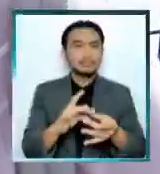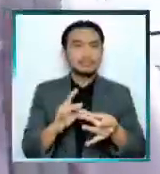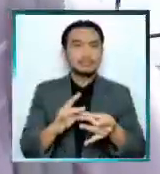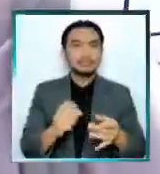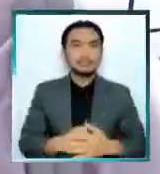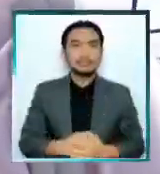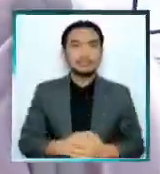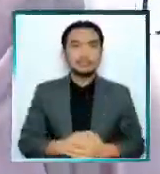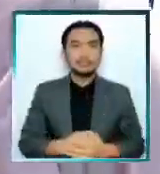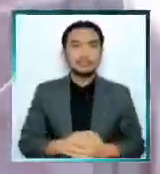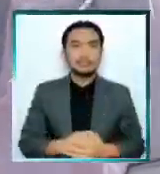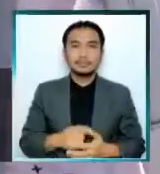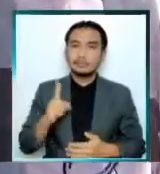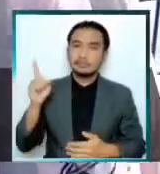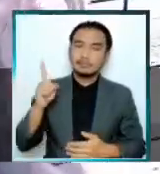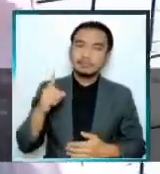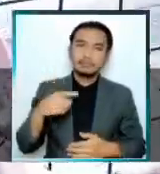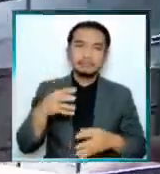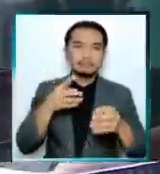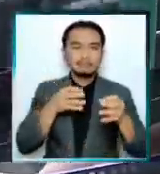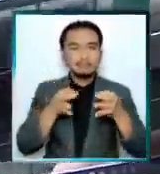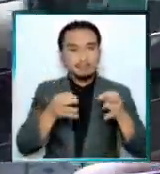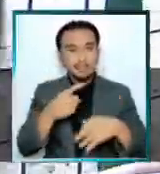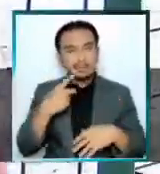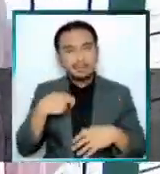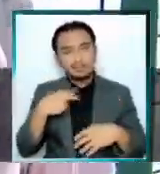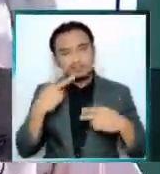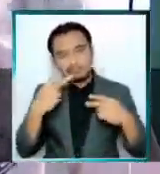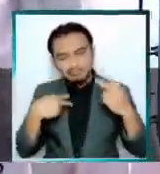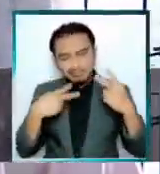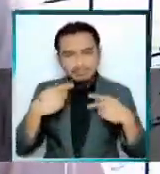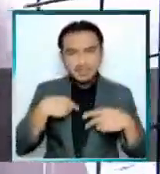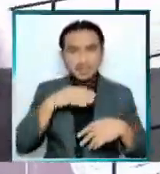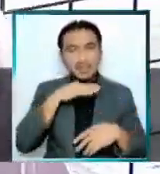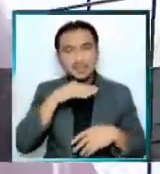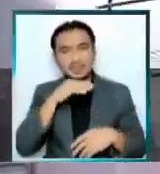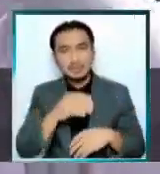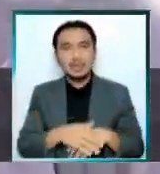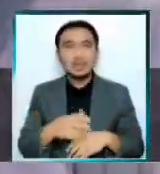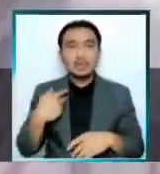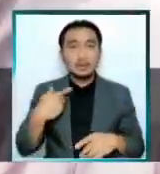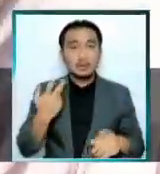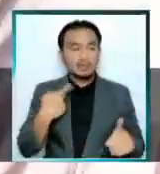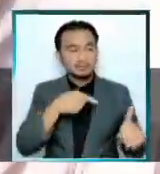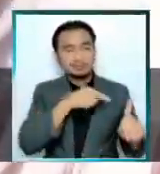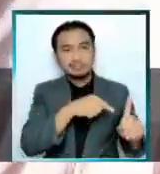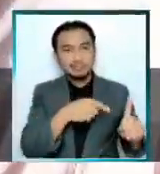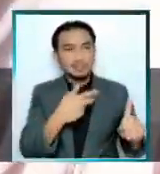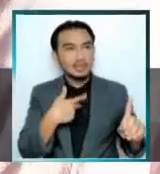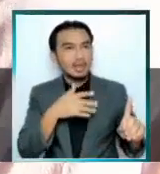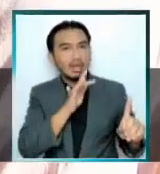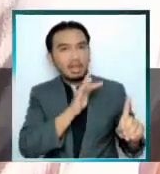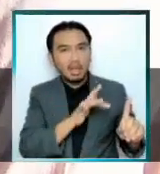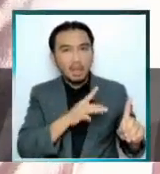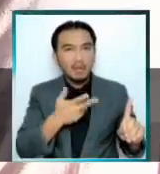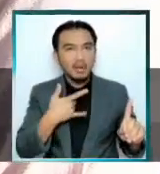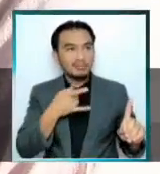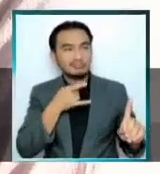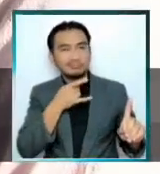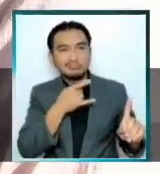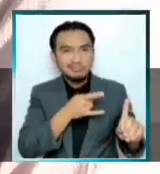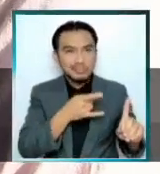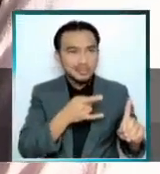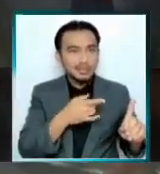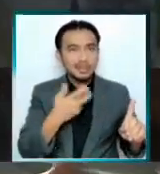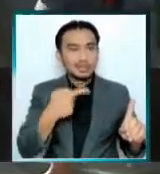Nakapagod na ako, Diyos ko. May naawa at may nambash kay Diana Lynn Conde. Siya yung pasaherong hindi pinasakay ng bus